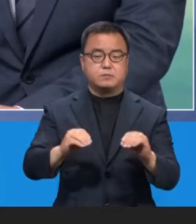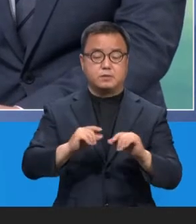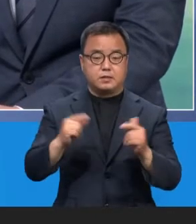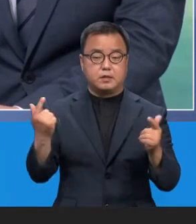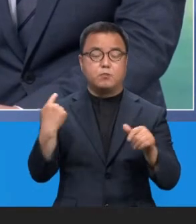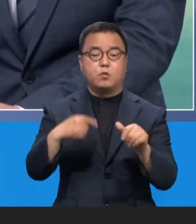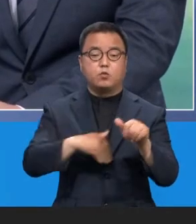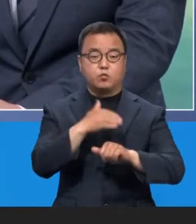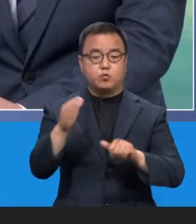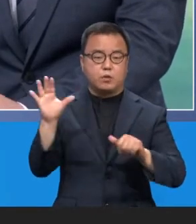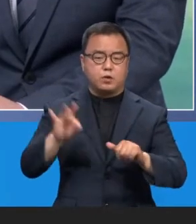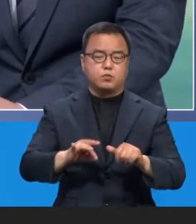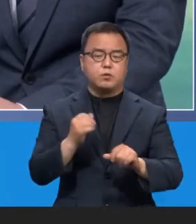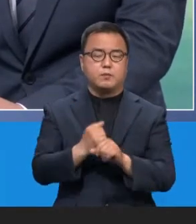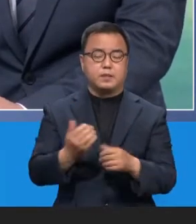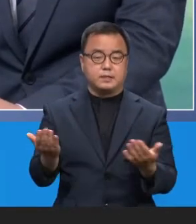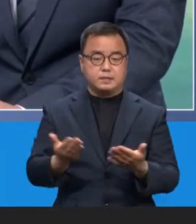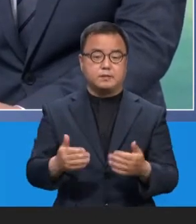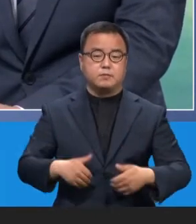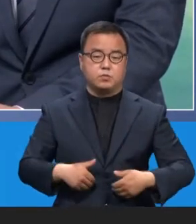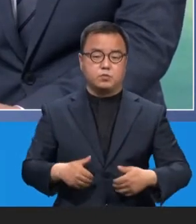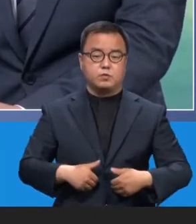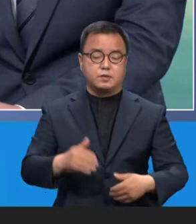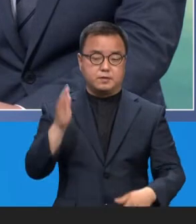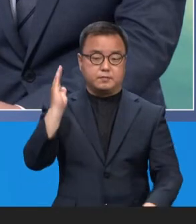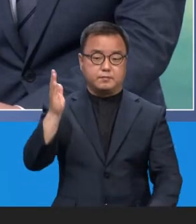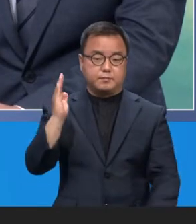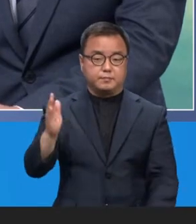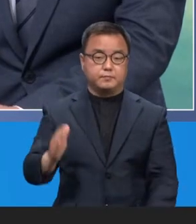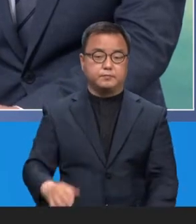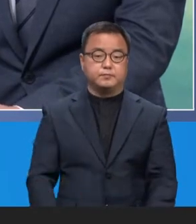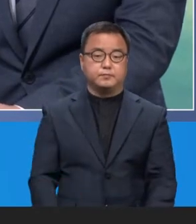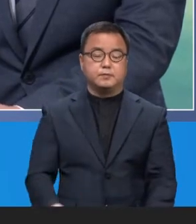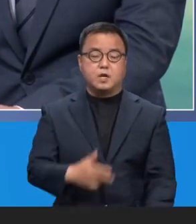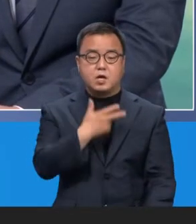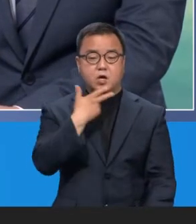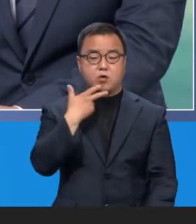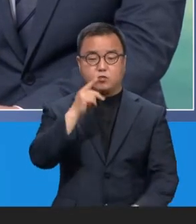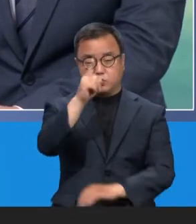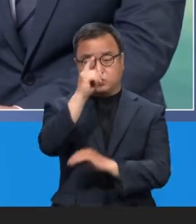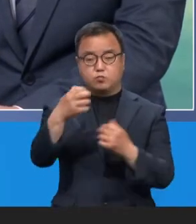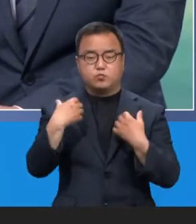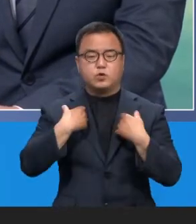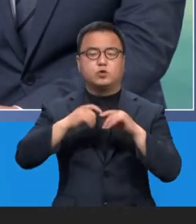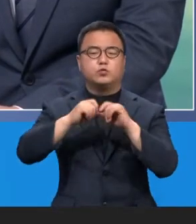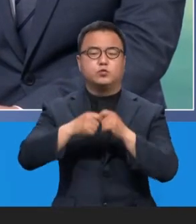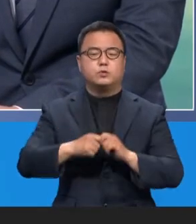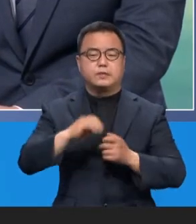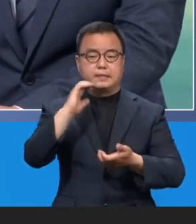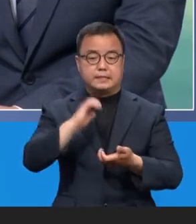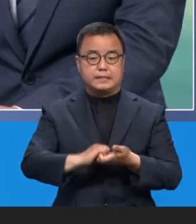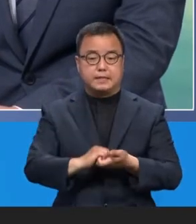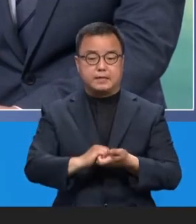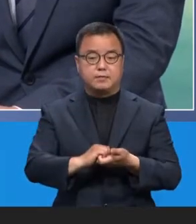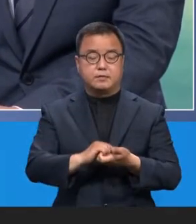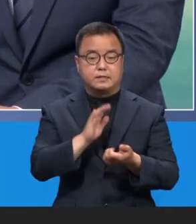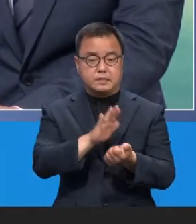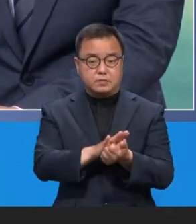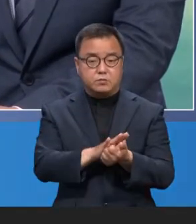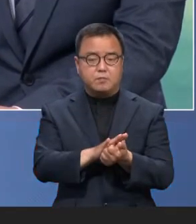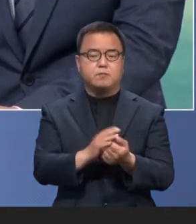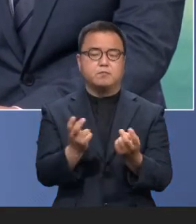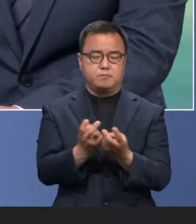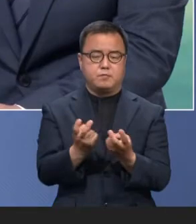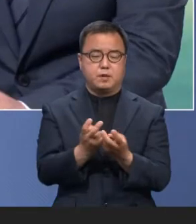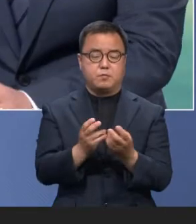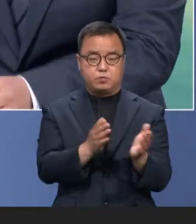조화시킬 방법을 찾아야 한다는 반론도 나오고 있습니다 이제 영국 정부는 구체적인 제한 지침 과 지원 방안은 올해 안에 만들어서